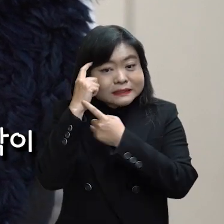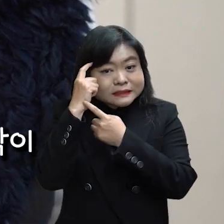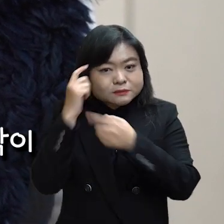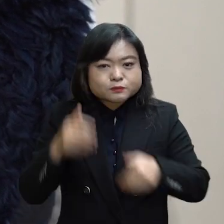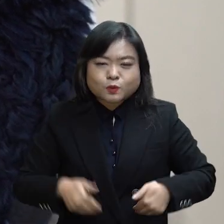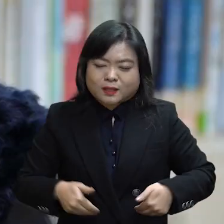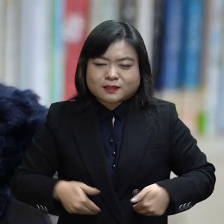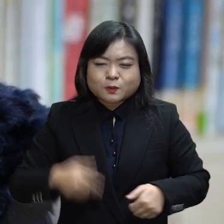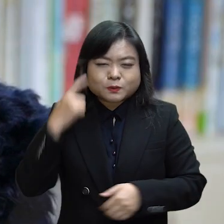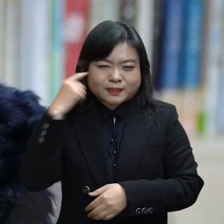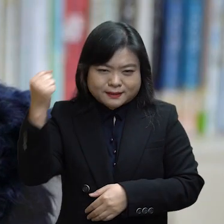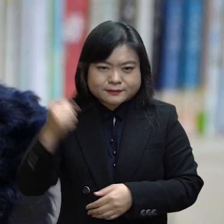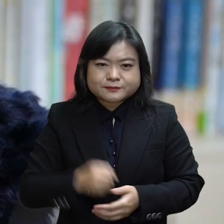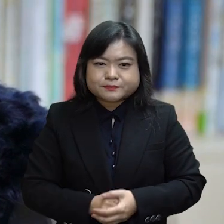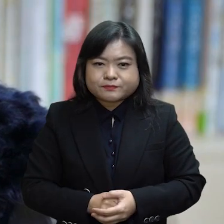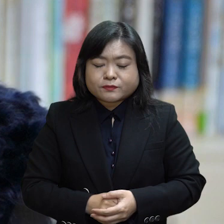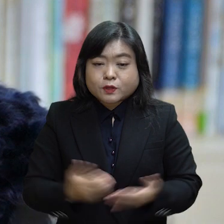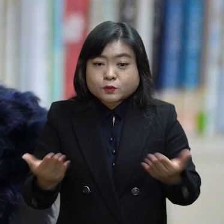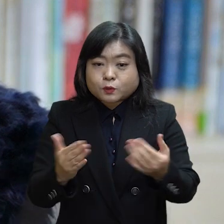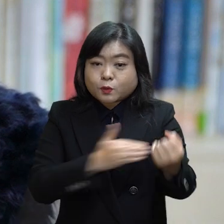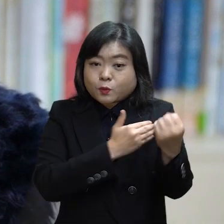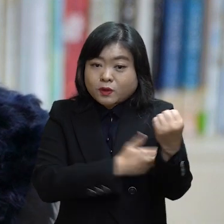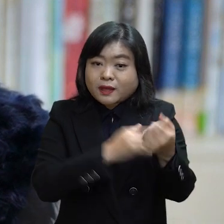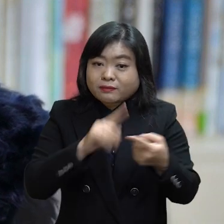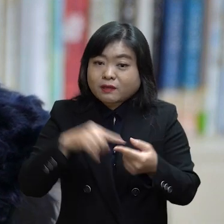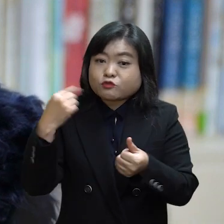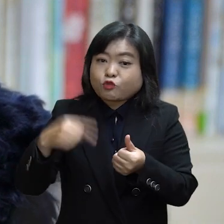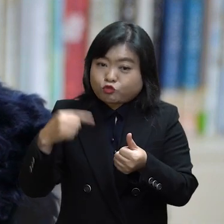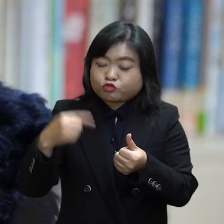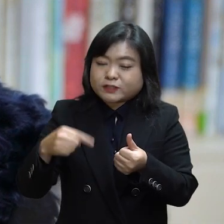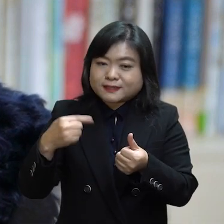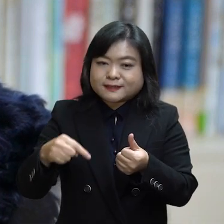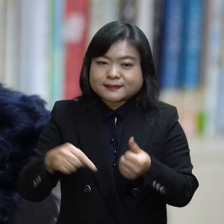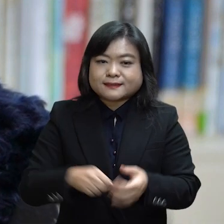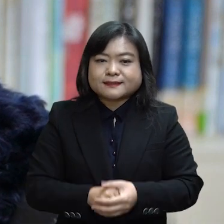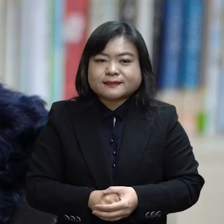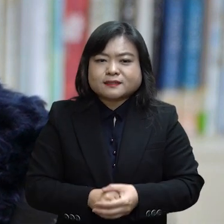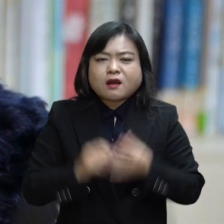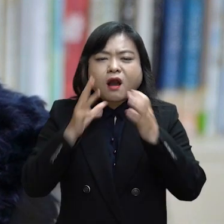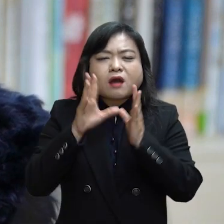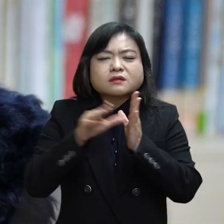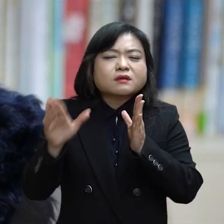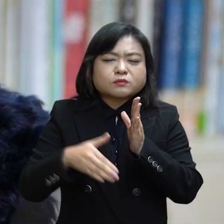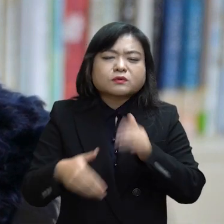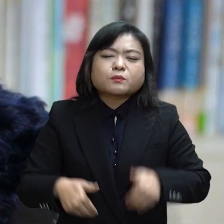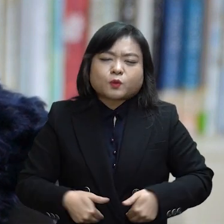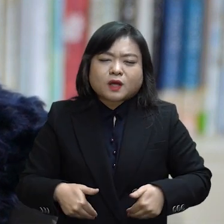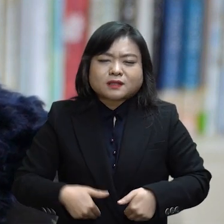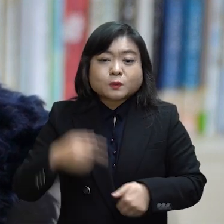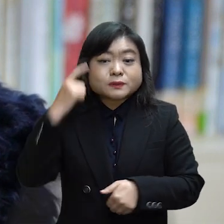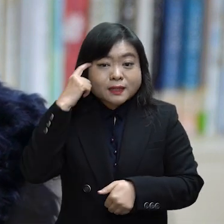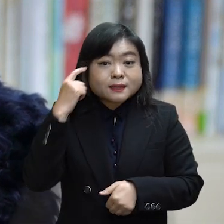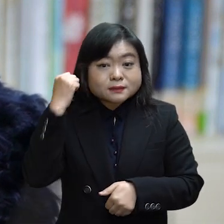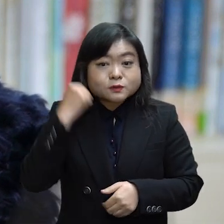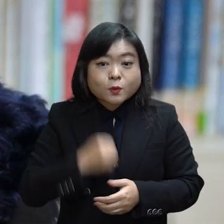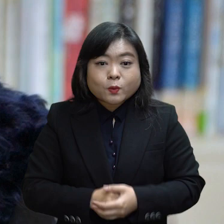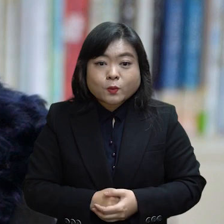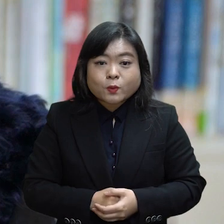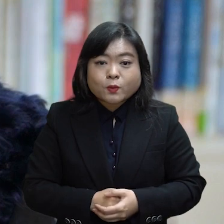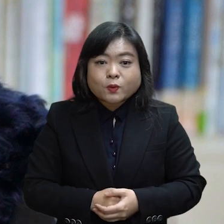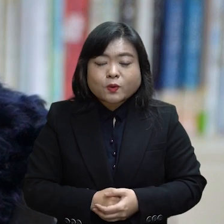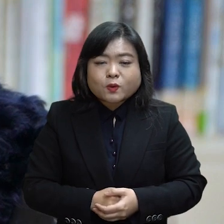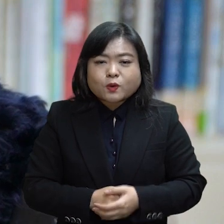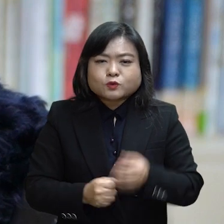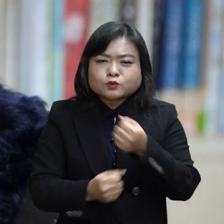않나 하는 생각이 노동권에 대한 교육이 어릴 때부터 필요하다고 생각이 들고요.